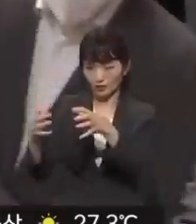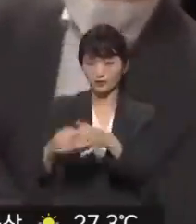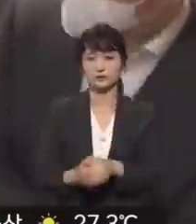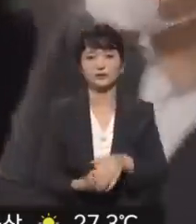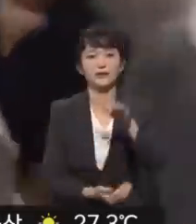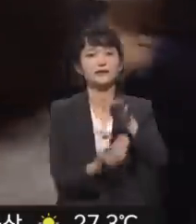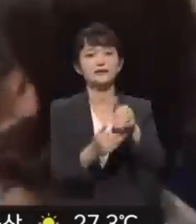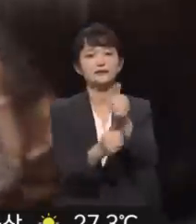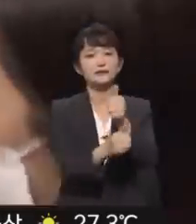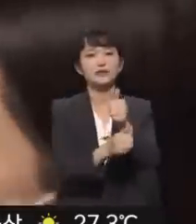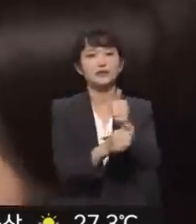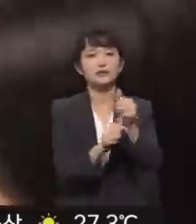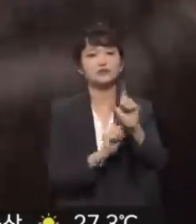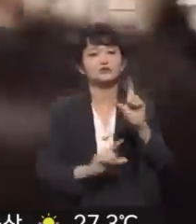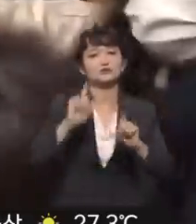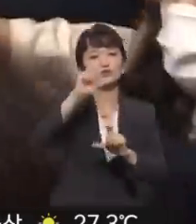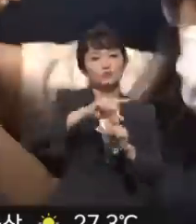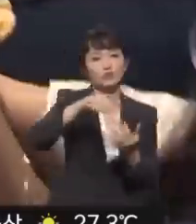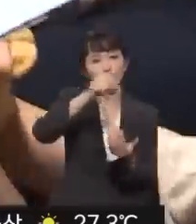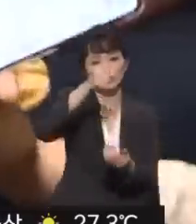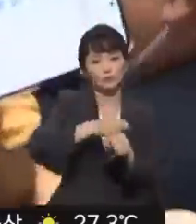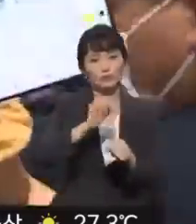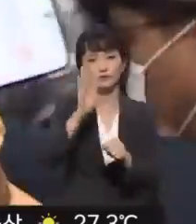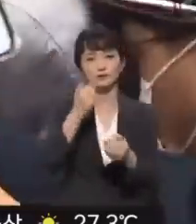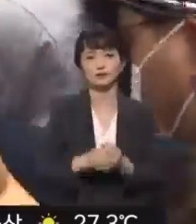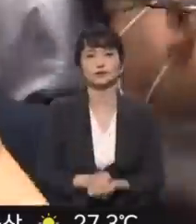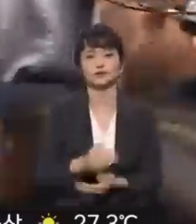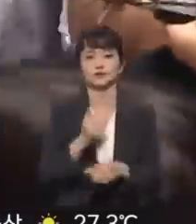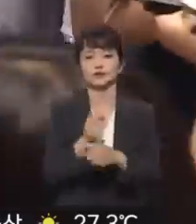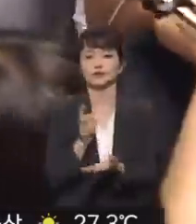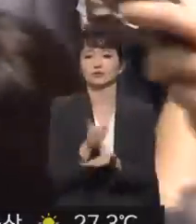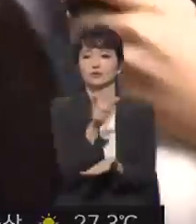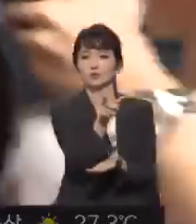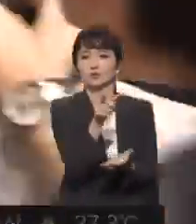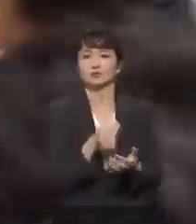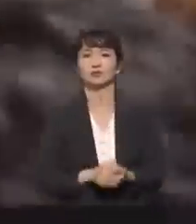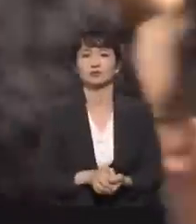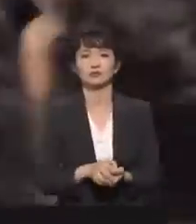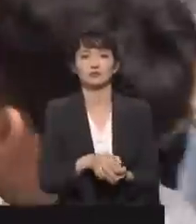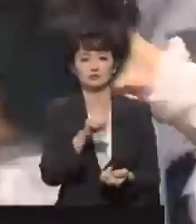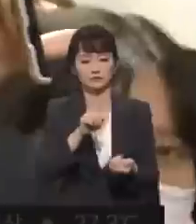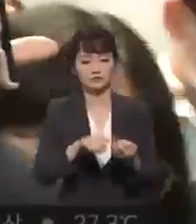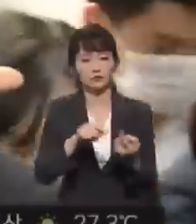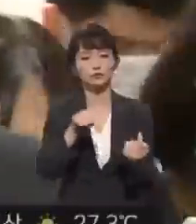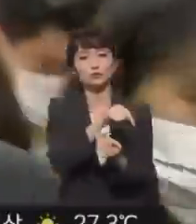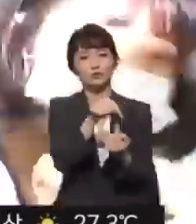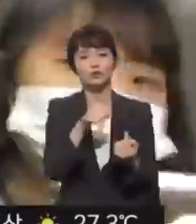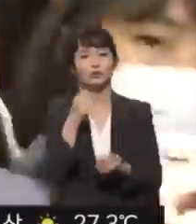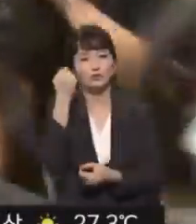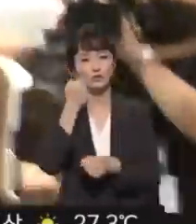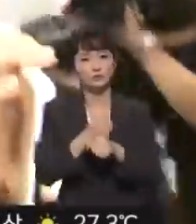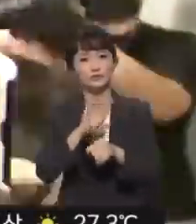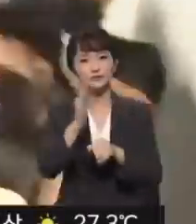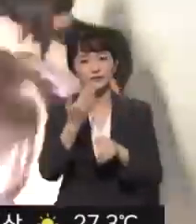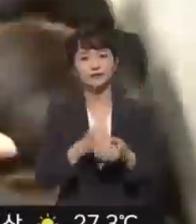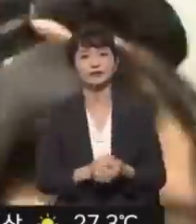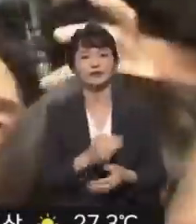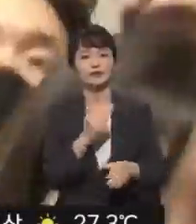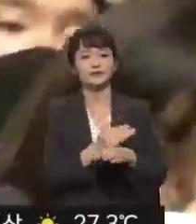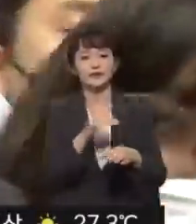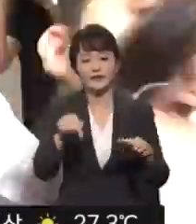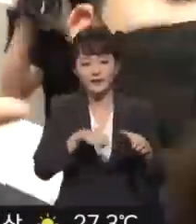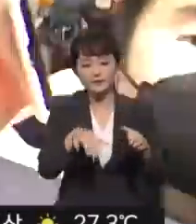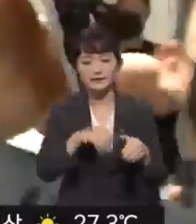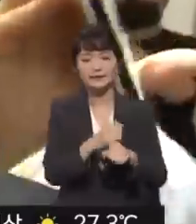됩니다 왜 나의 형제 나와 있는 것을 기조 꾸게 그 유권해석을 받아서 진행하시면 될 일을 왜 당해서 강원대 만 하니까 자꾸